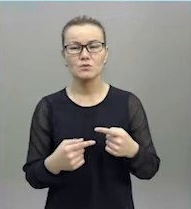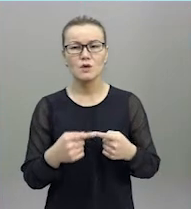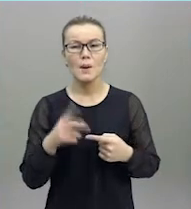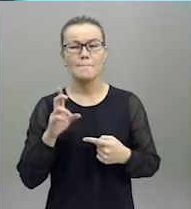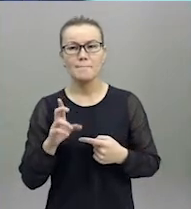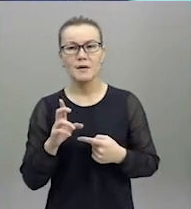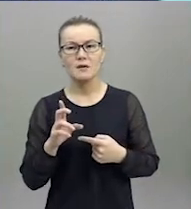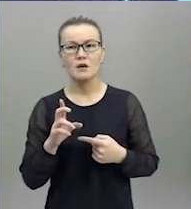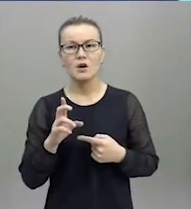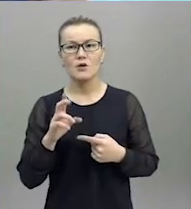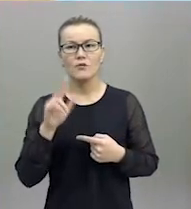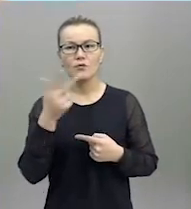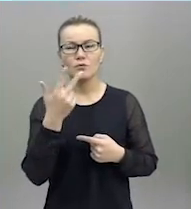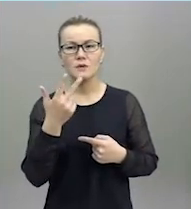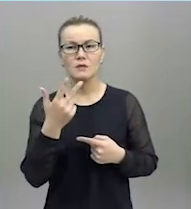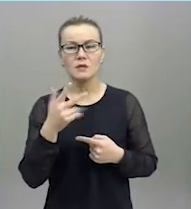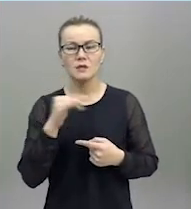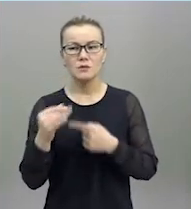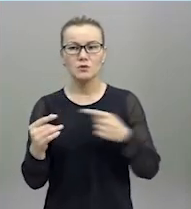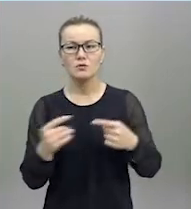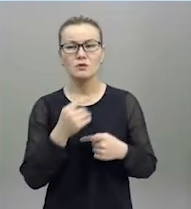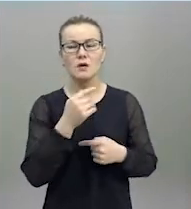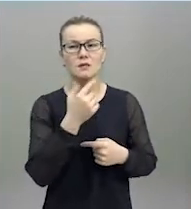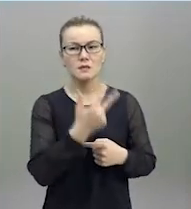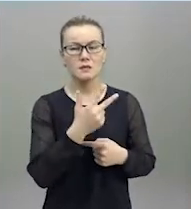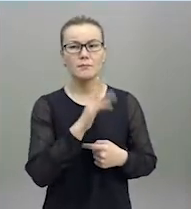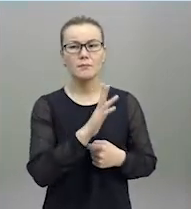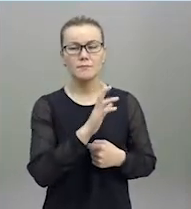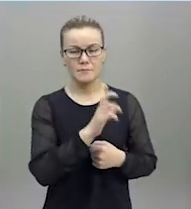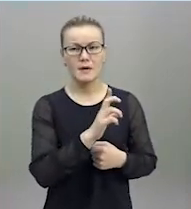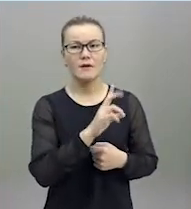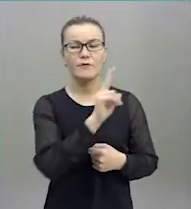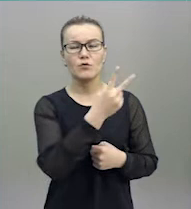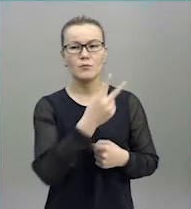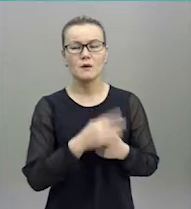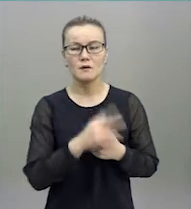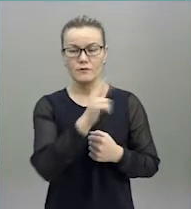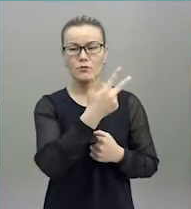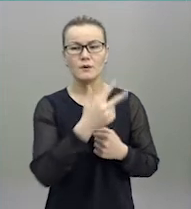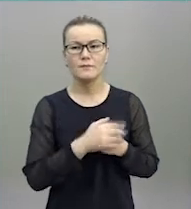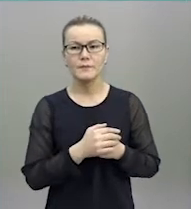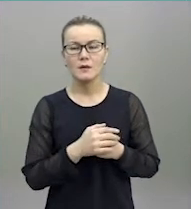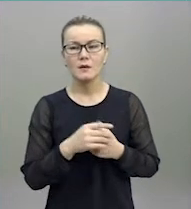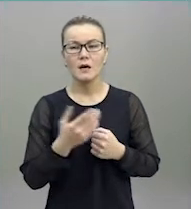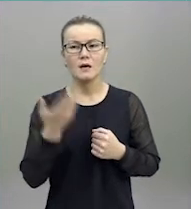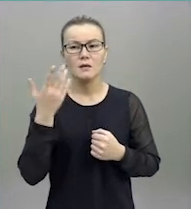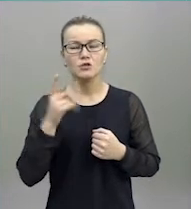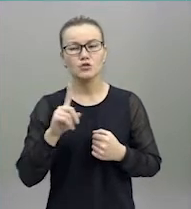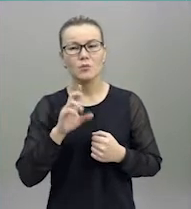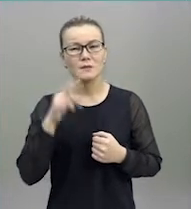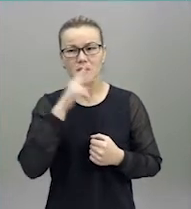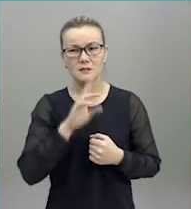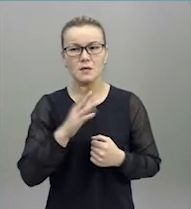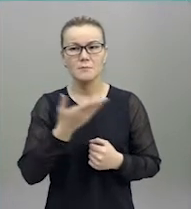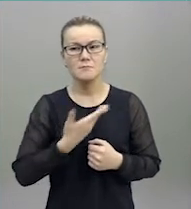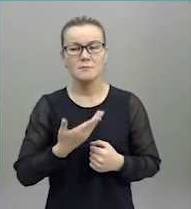и -3 b в кубе ребят когда мы приводим подобные слогами чтобы не ошибиться мы всегда разбираемся